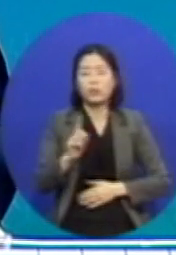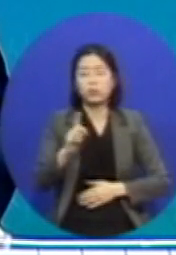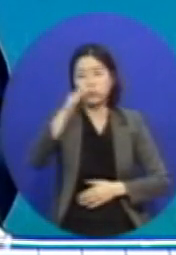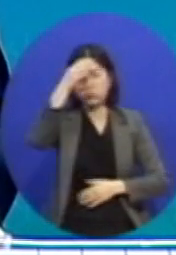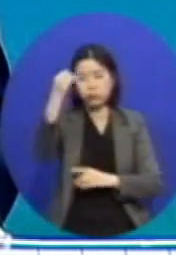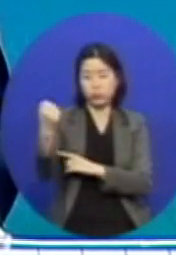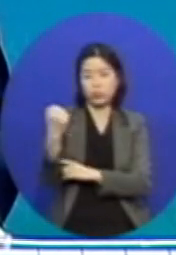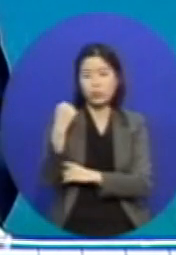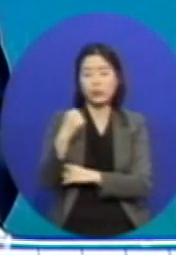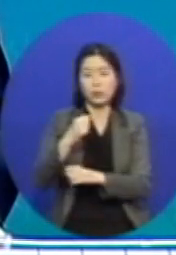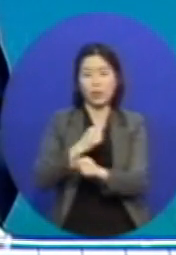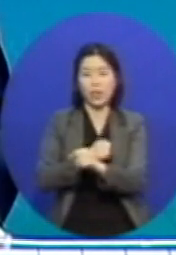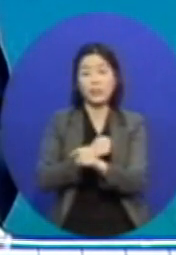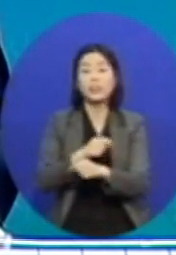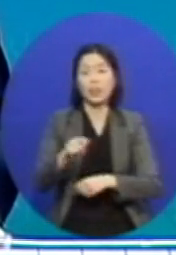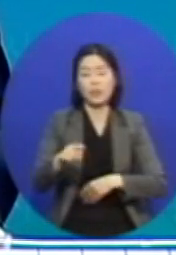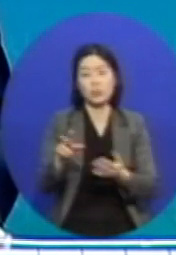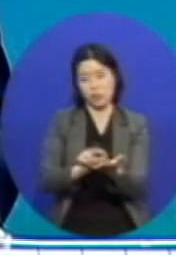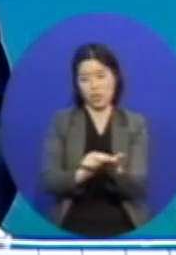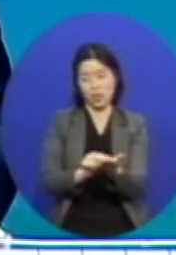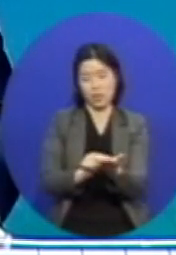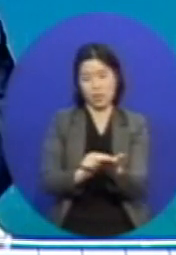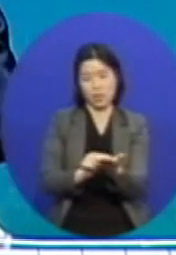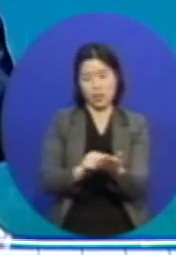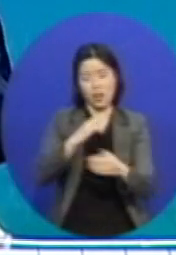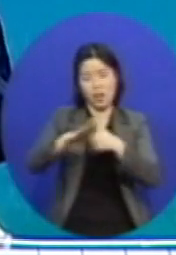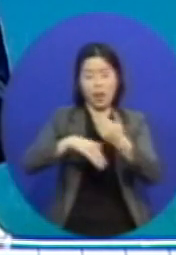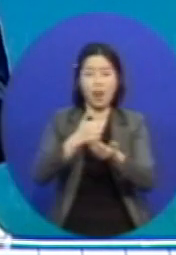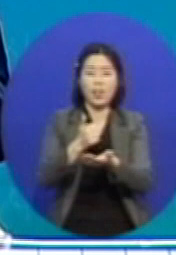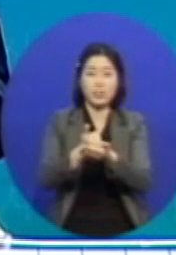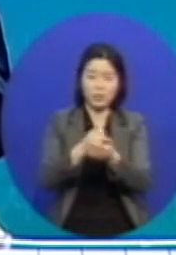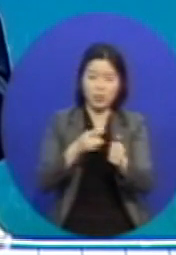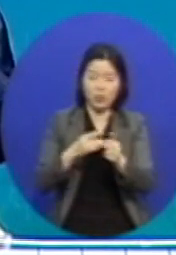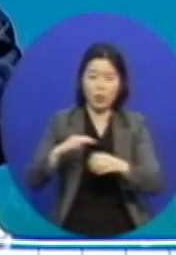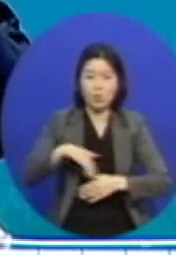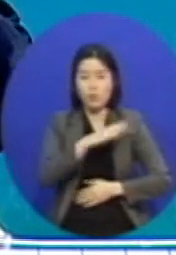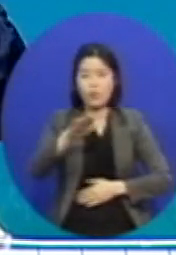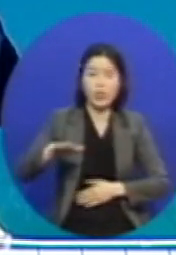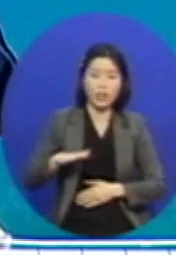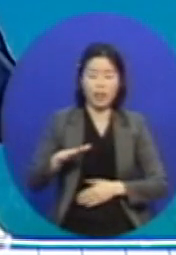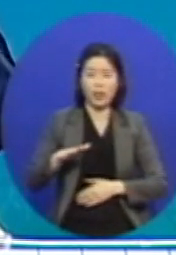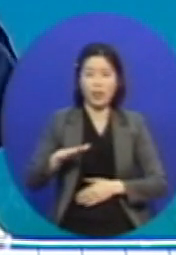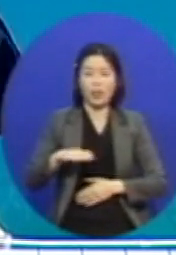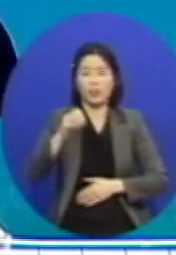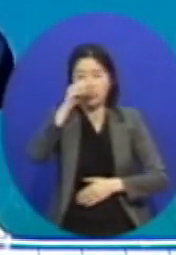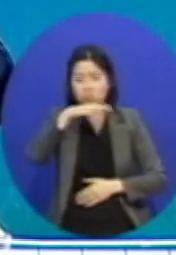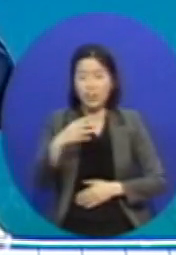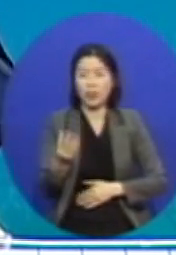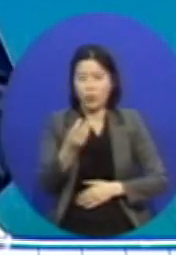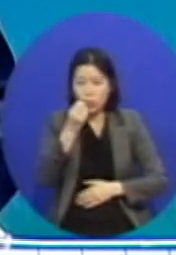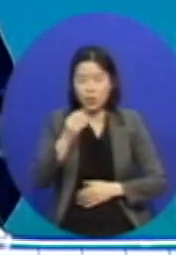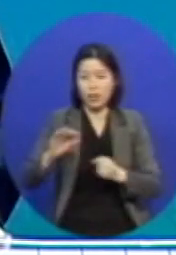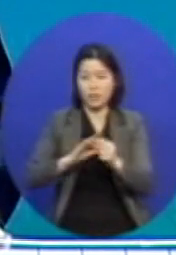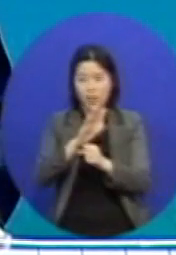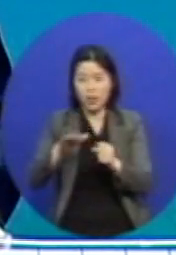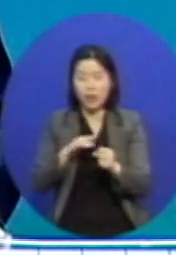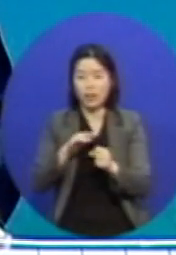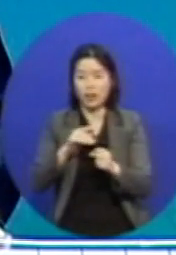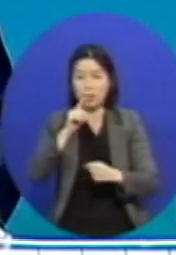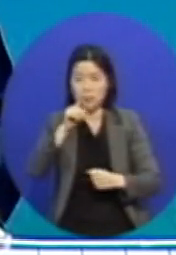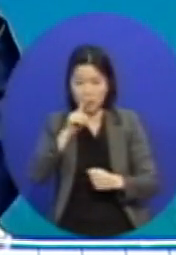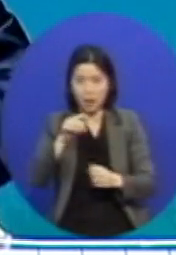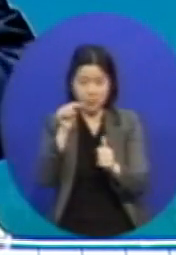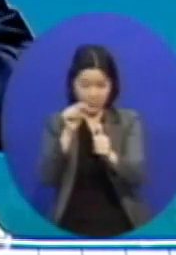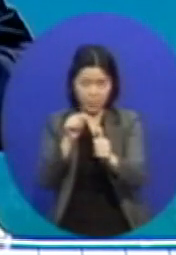그걸 하느냐 아닌게 문제는 거죠 하나님께서 우리에게 그냥 걸어가라 사랑하라 하셨다면